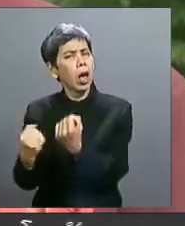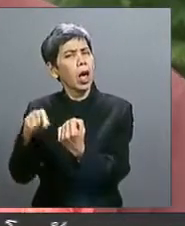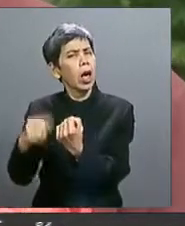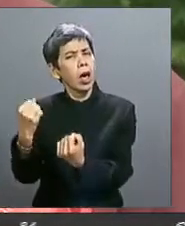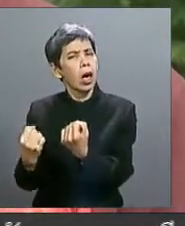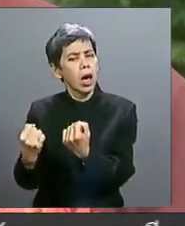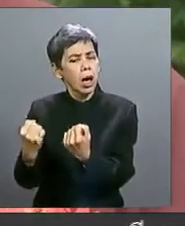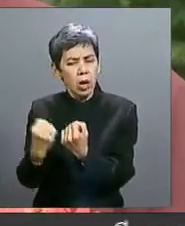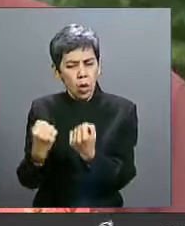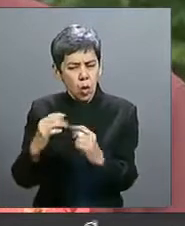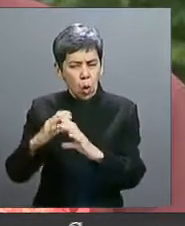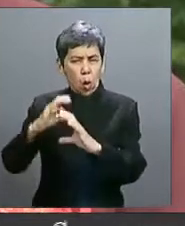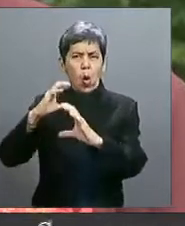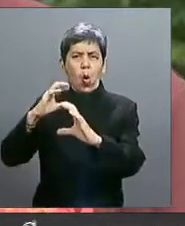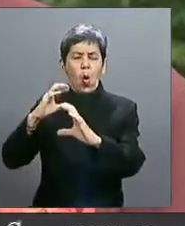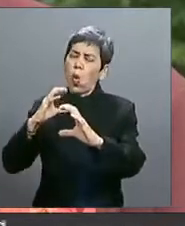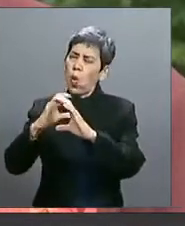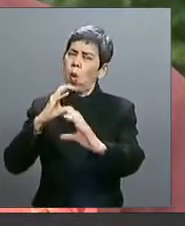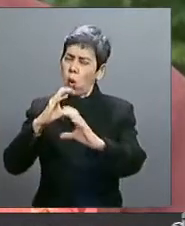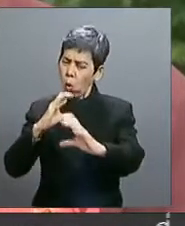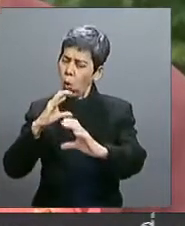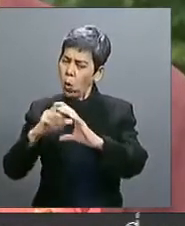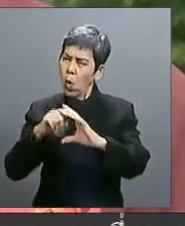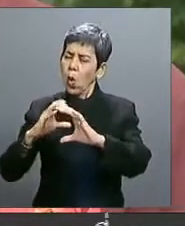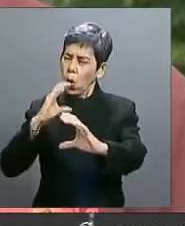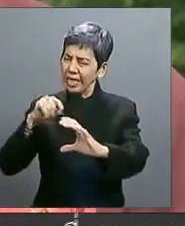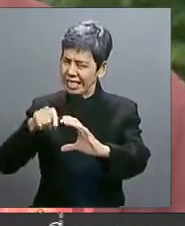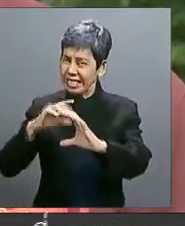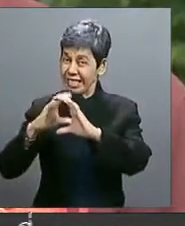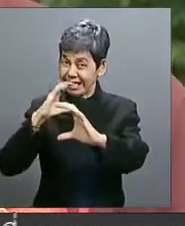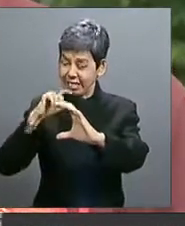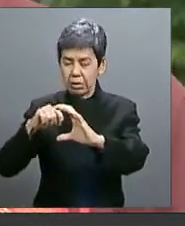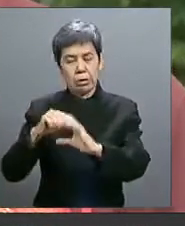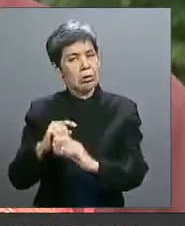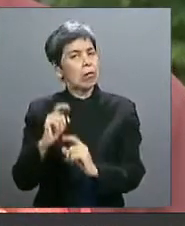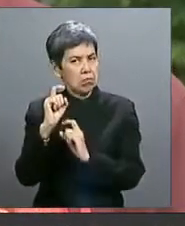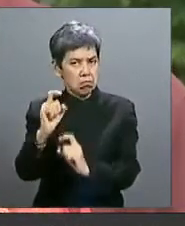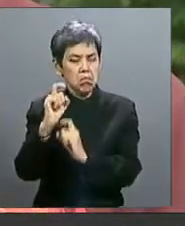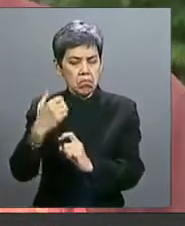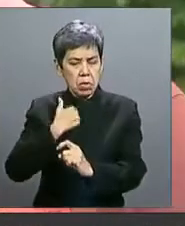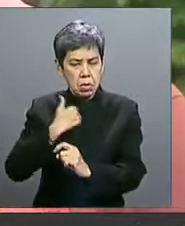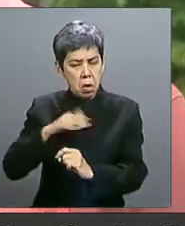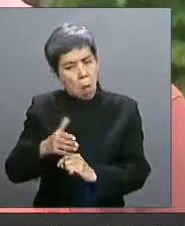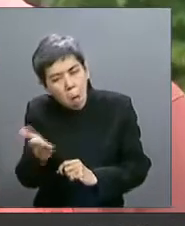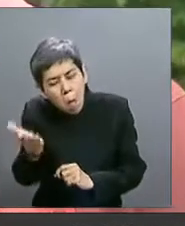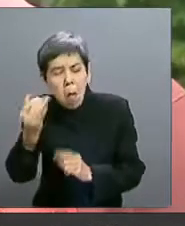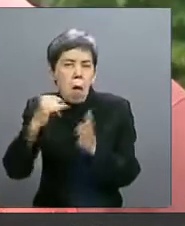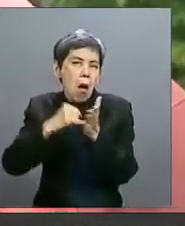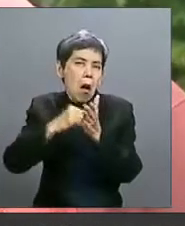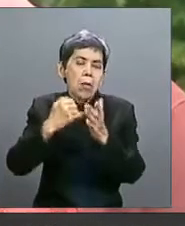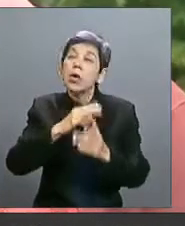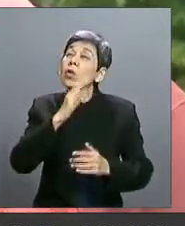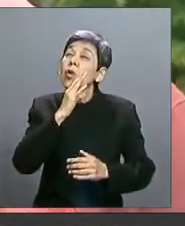รถขนาดใหญ่ต้องยอมรับว่ามันเป็นตัวเสี่ยงที่ทำให้เกิดอุบัติเหตุถ้าเป็นช่วงปก